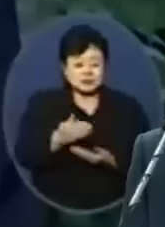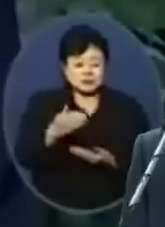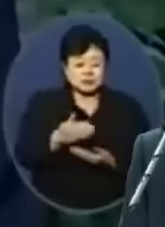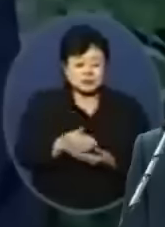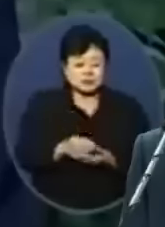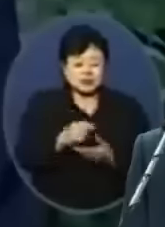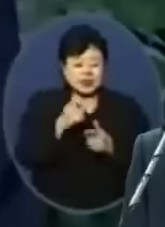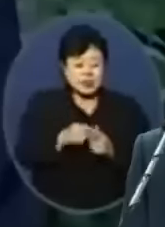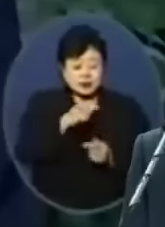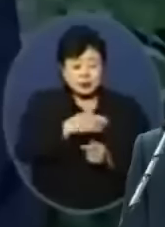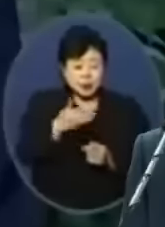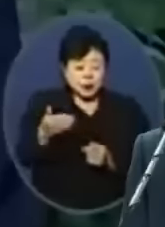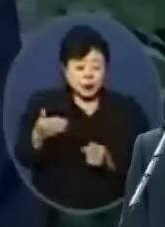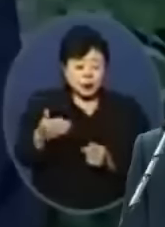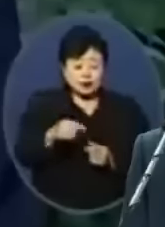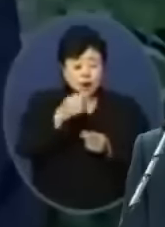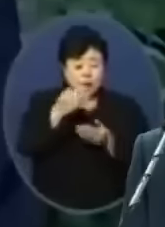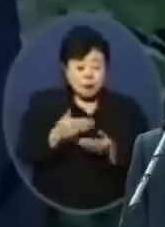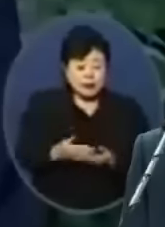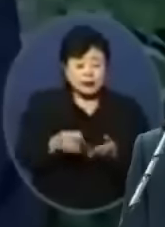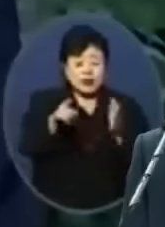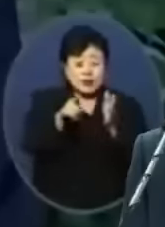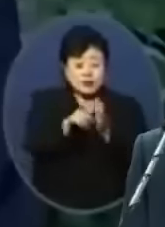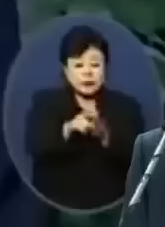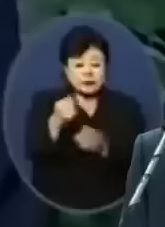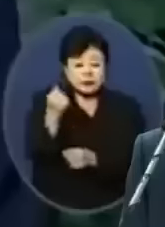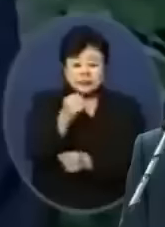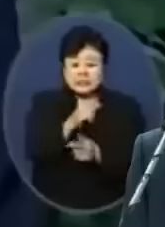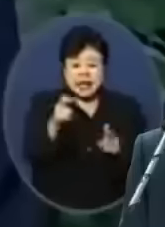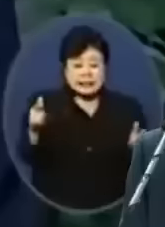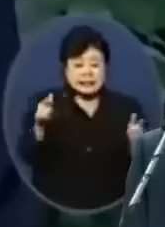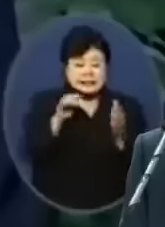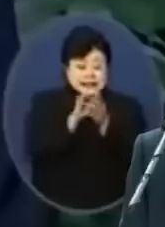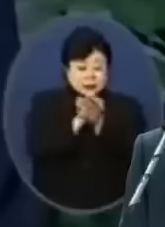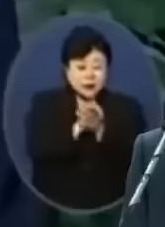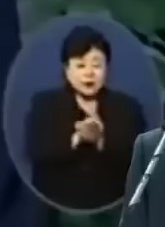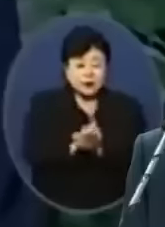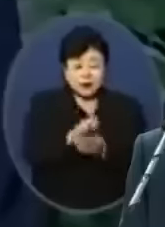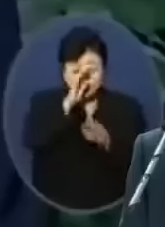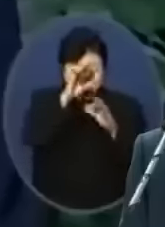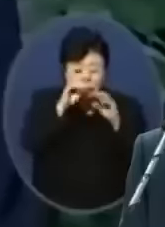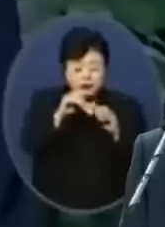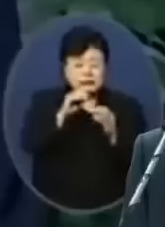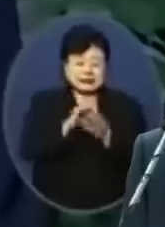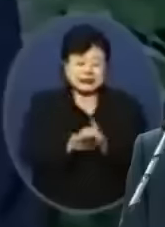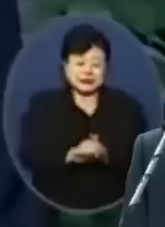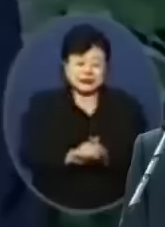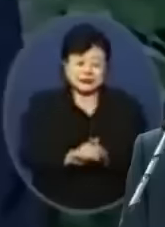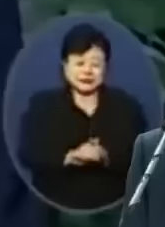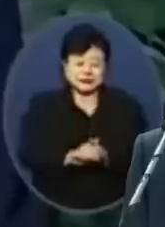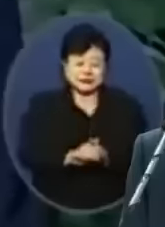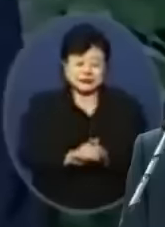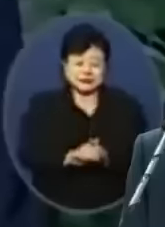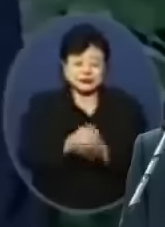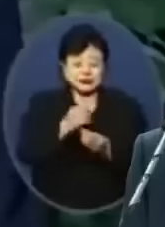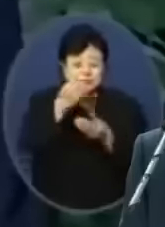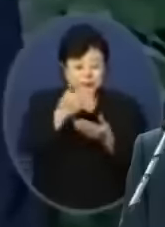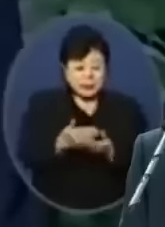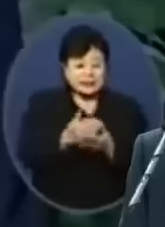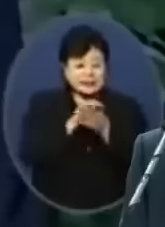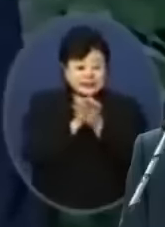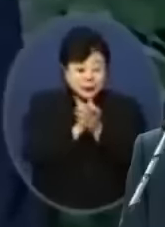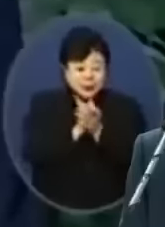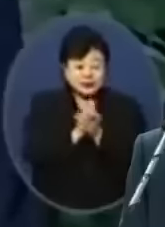다 예수님의 보혈로 구원받을 것을 믿고 흔들리지 않아야 되는 것입니다. 병 고치는 기도, 축복을 받는